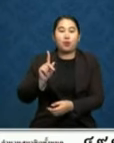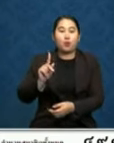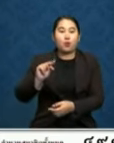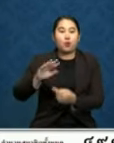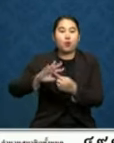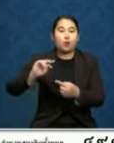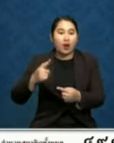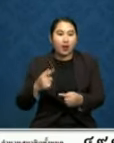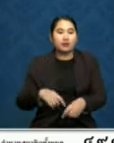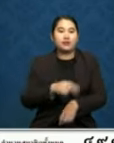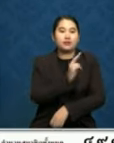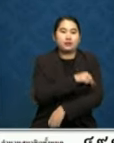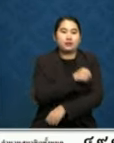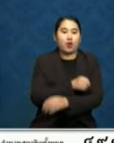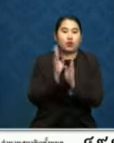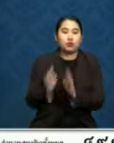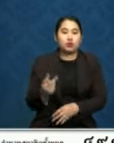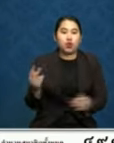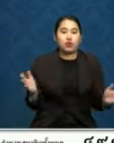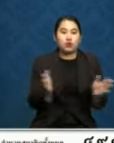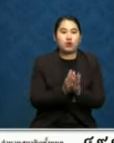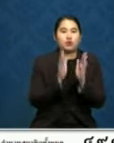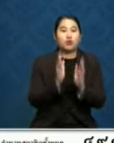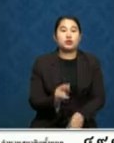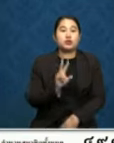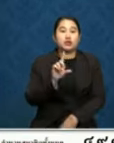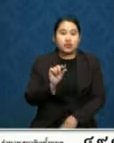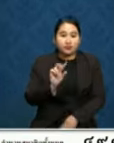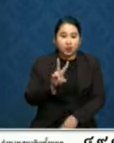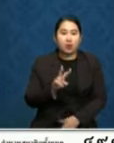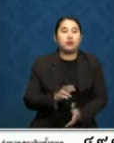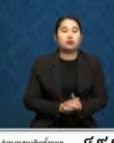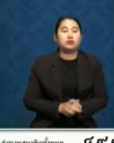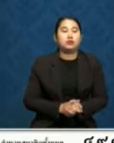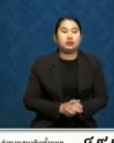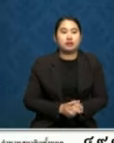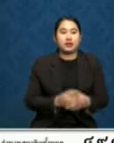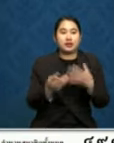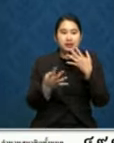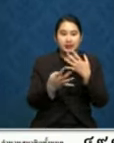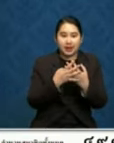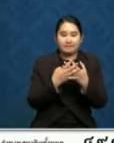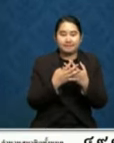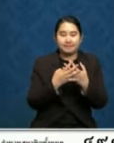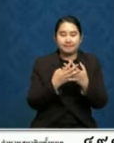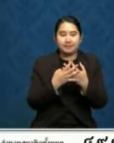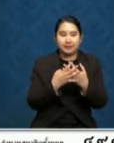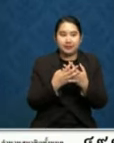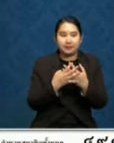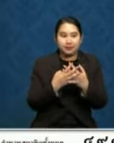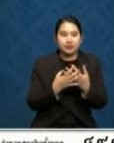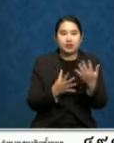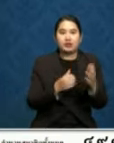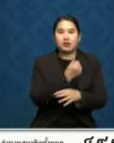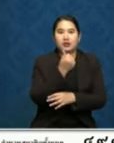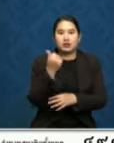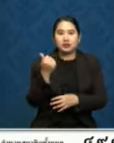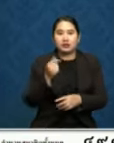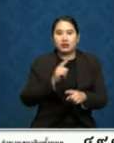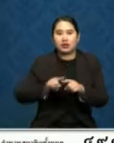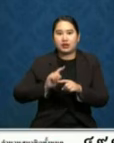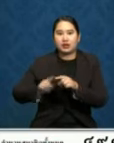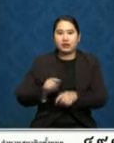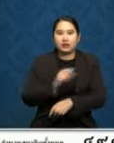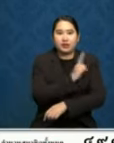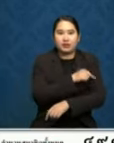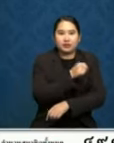ดจำนวน2คนรวมแล้ว22คนเท่านั้นนะครับส่วนเรือนจำทันตสถานแล้วก็ที่กักขังอื่นเนี่ยนะครับไม่มีแพทย์ประ